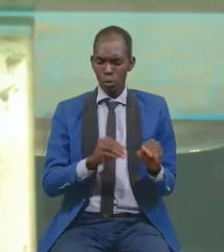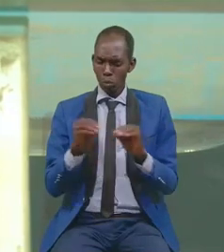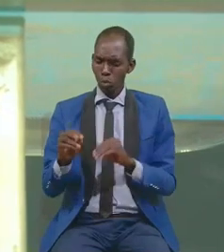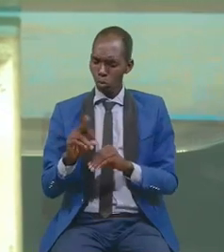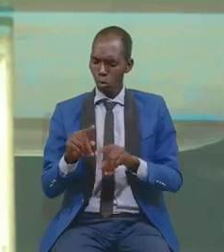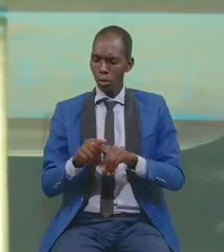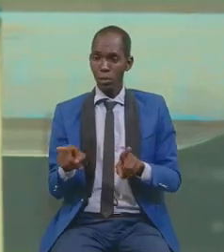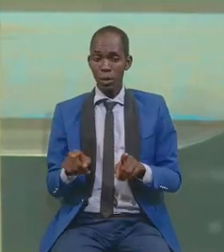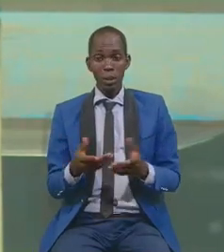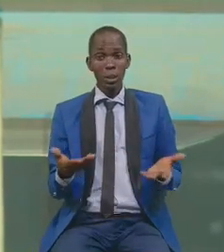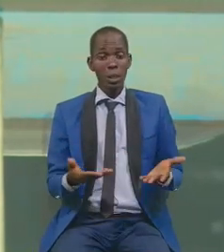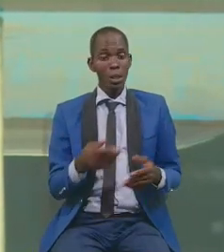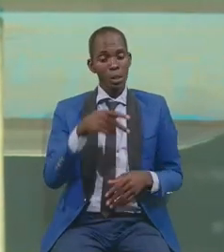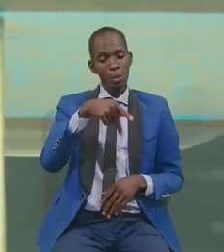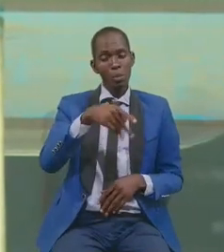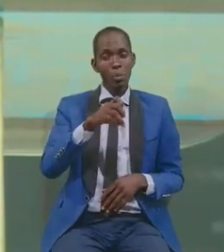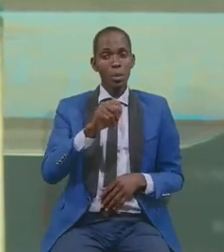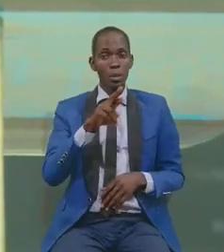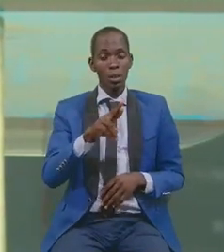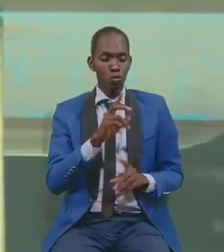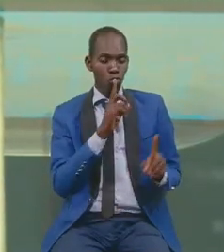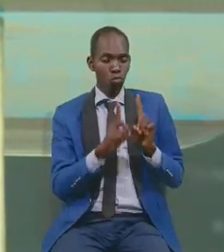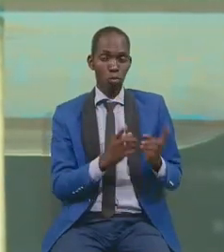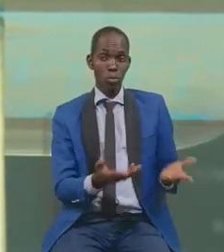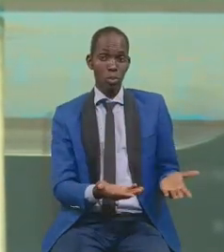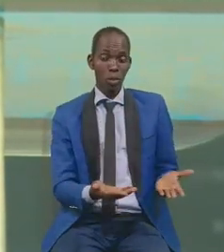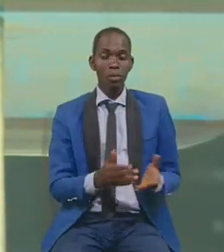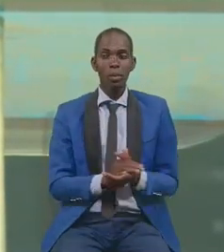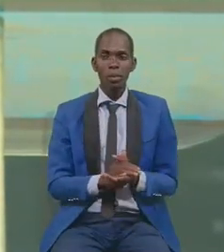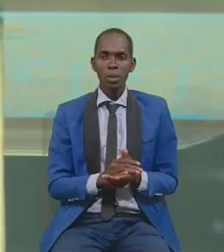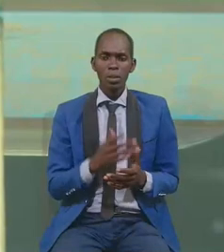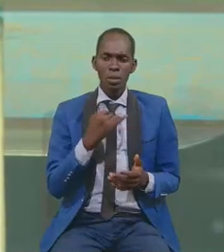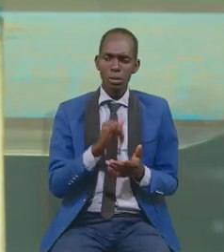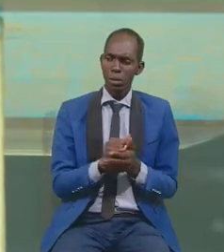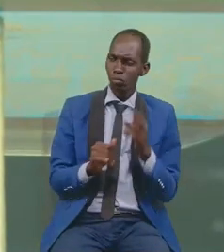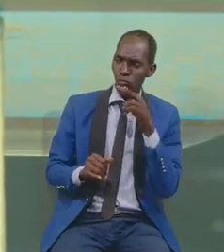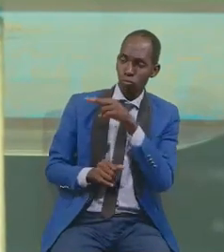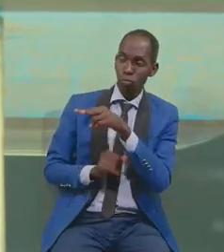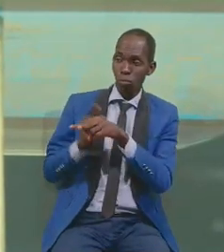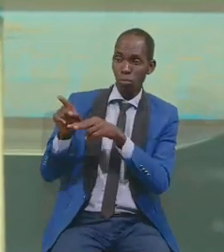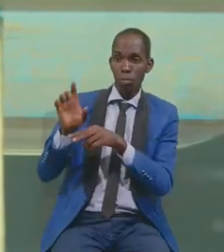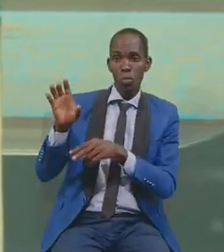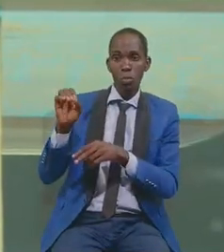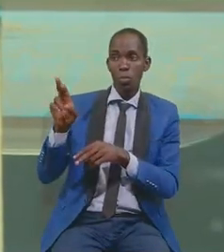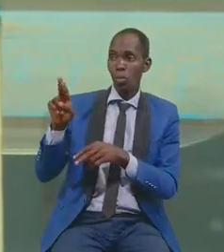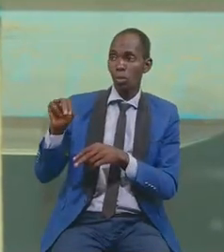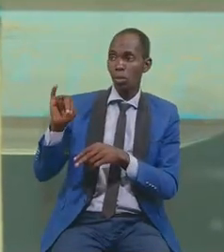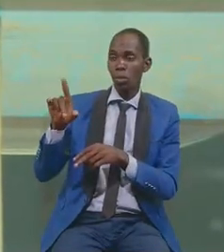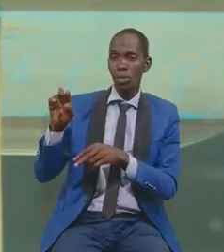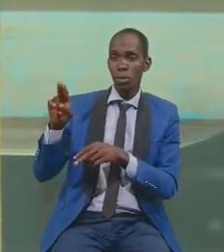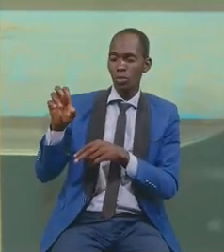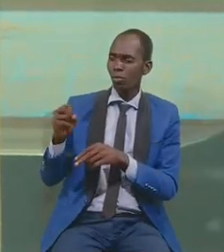Voici l'apôtre Paul qui parlait ici. Que regardez Corneille. Regardez sa maison.